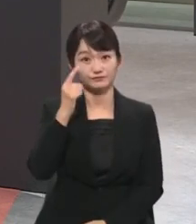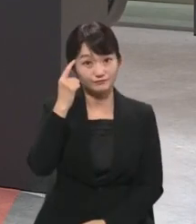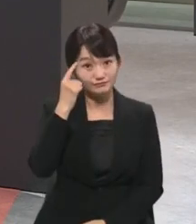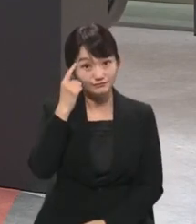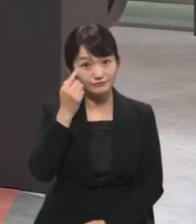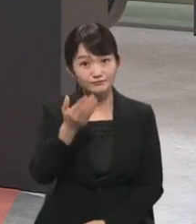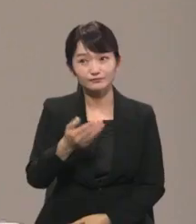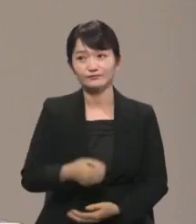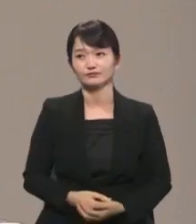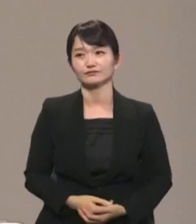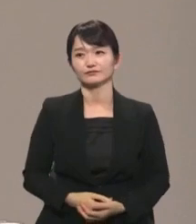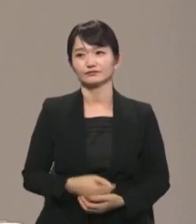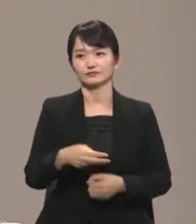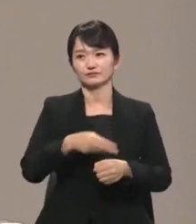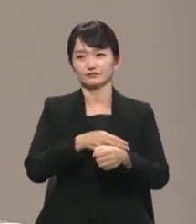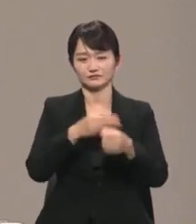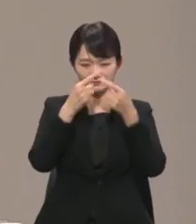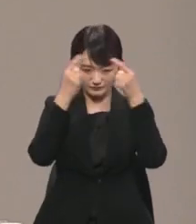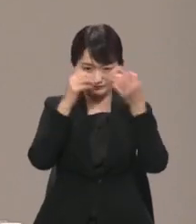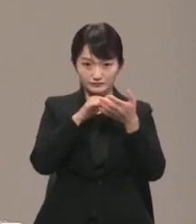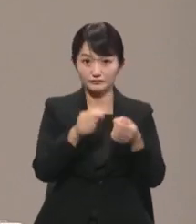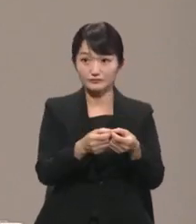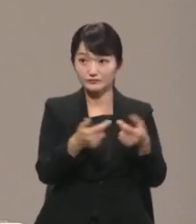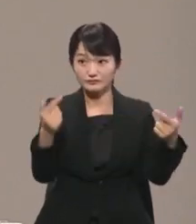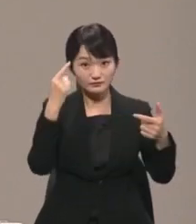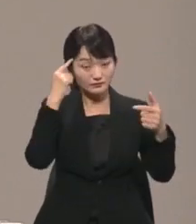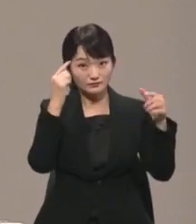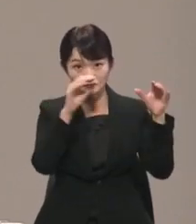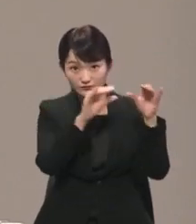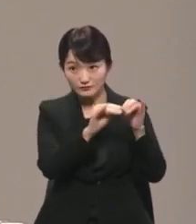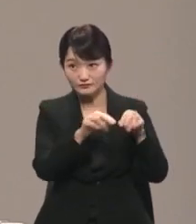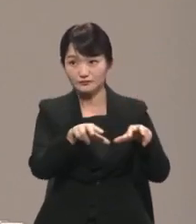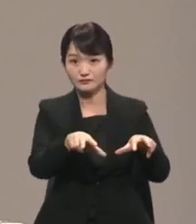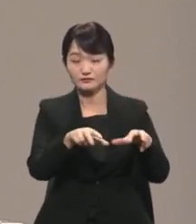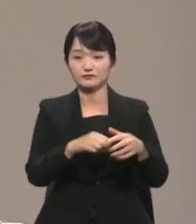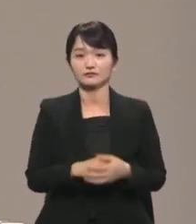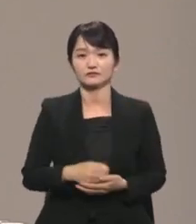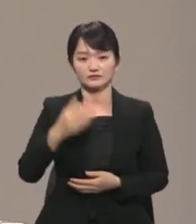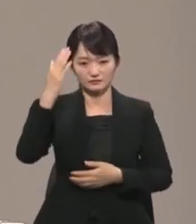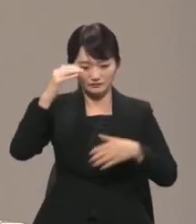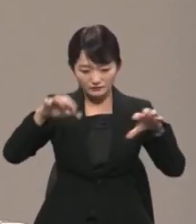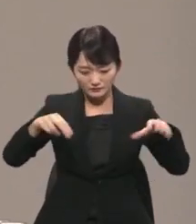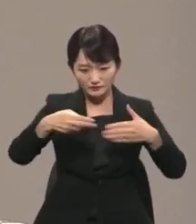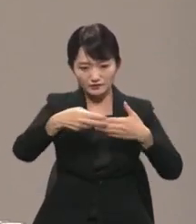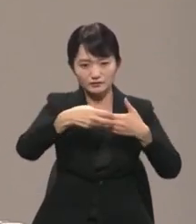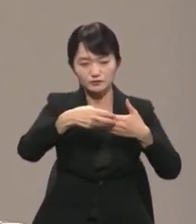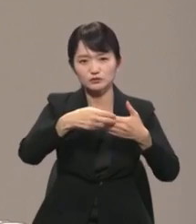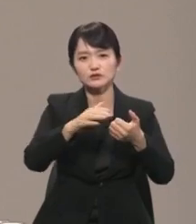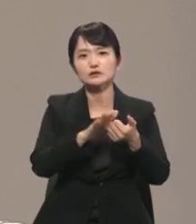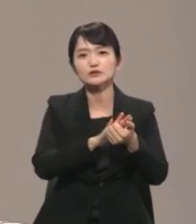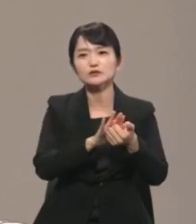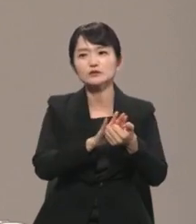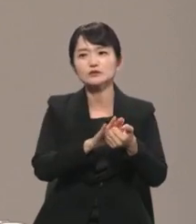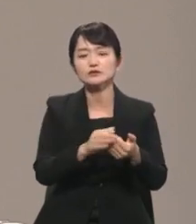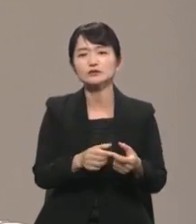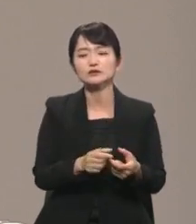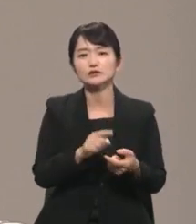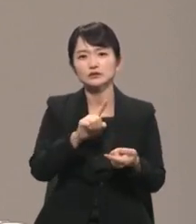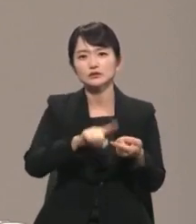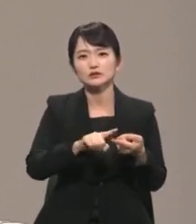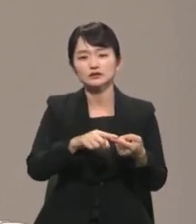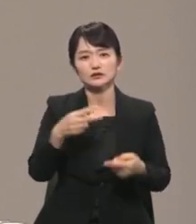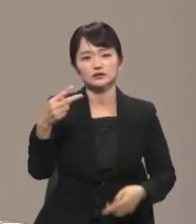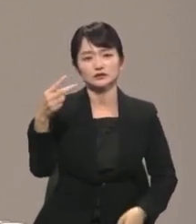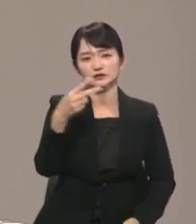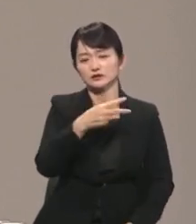저는 대단히 찬성하는 바인데요 일단 지금과 같은 한국의 의료 서비스를 유지하게 될 시에는 2035년이 되면